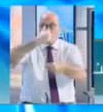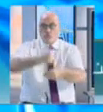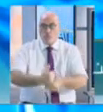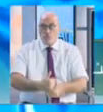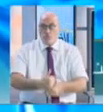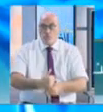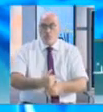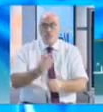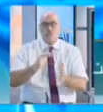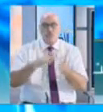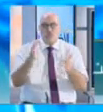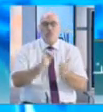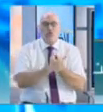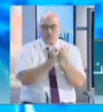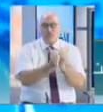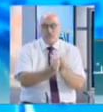مسبوق قضائيا.